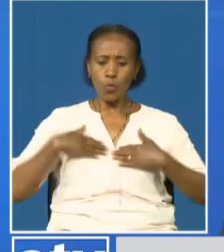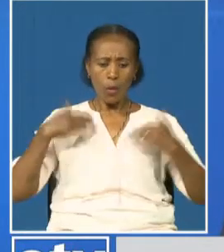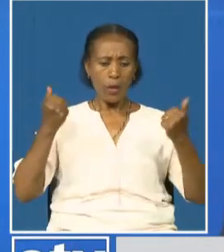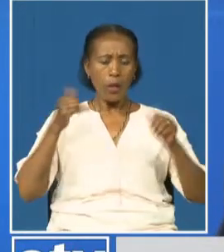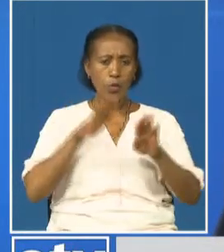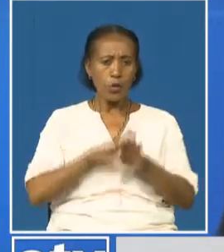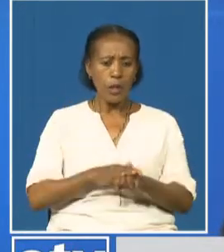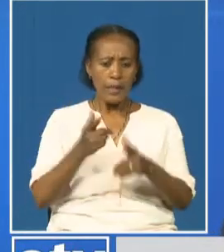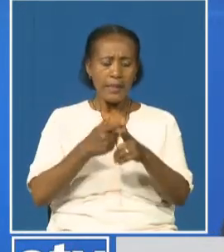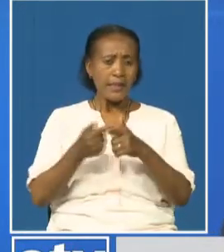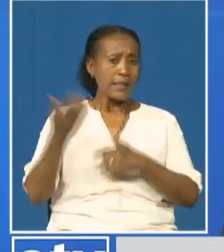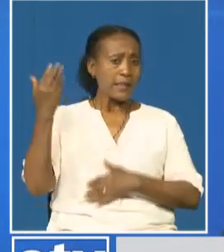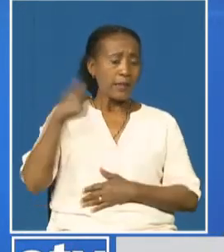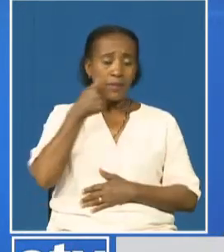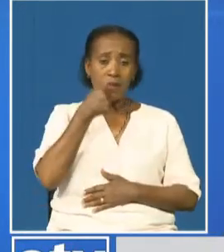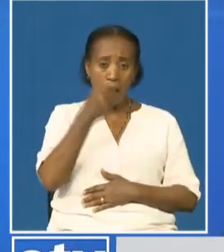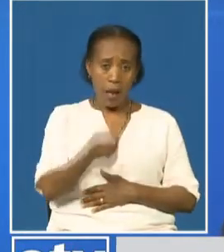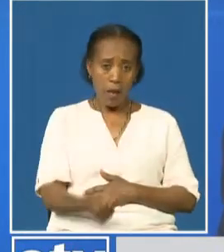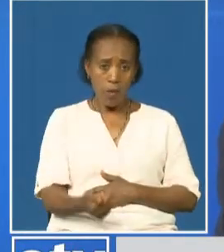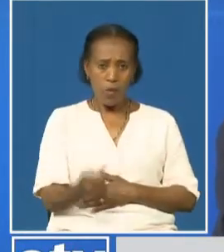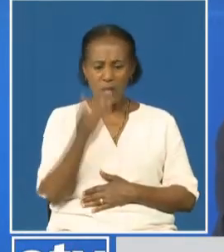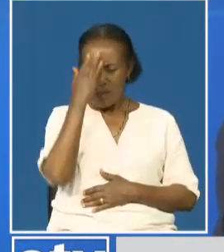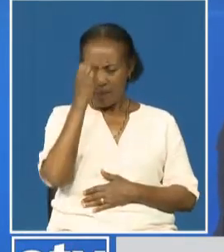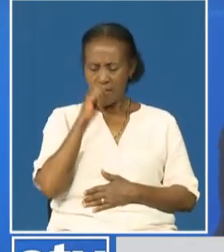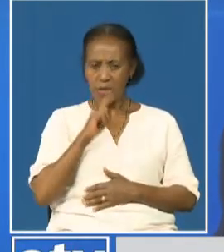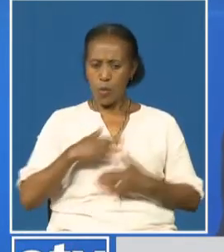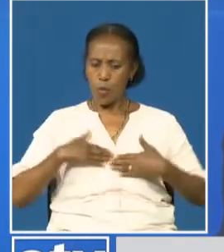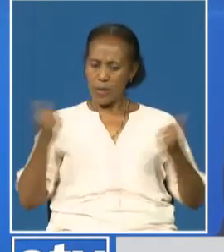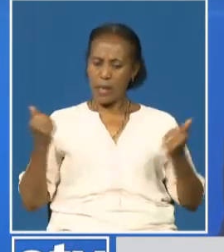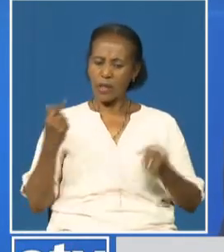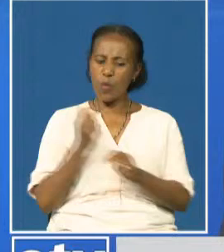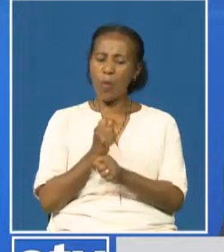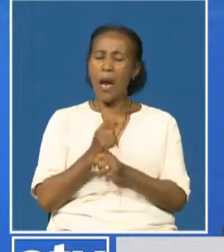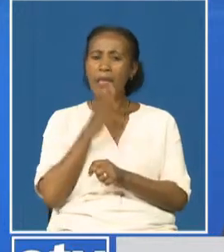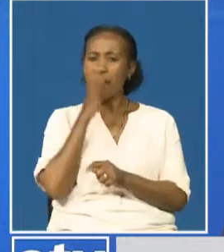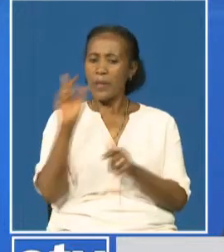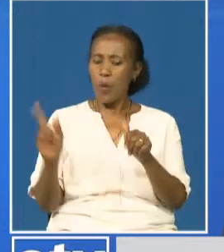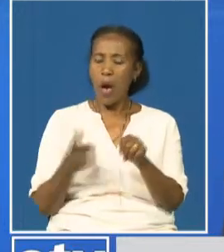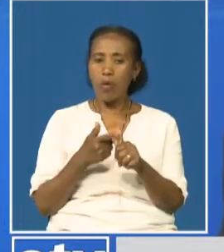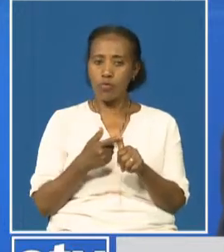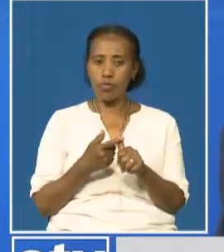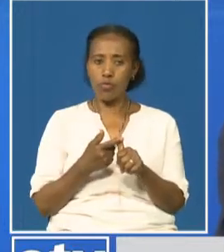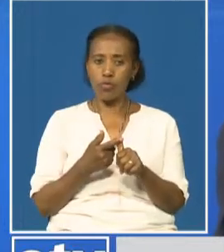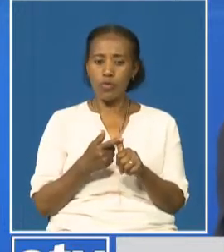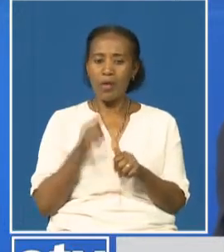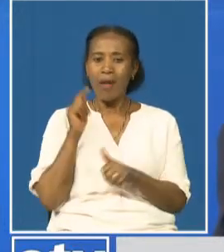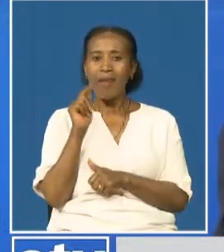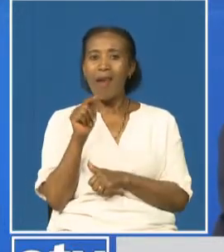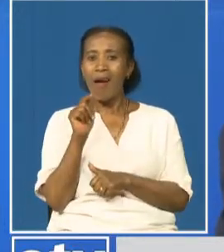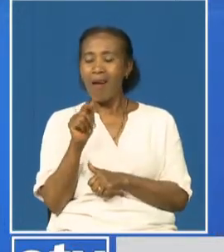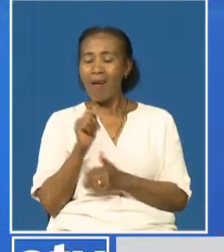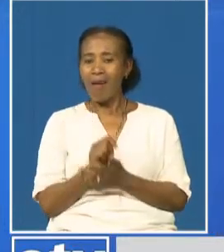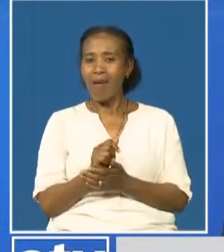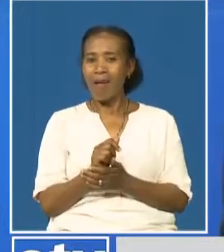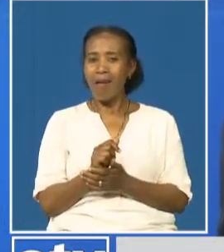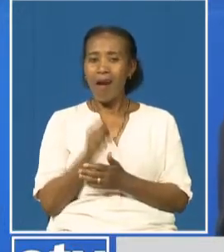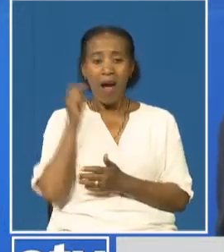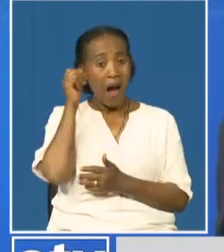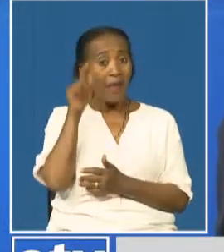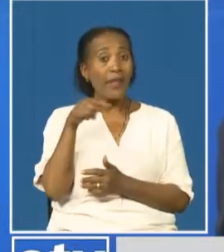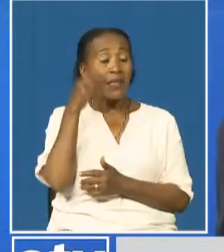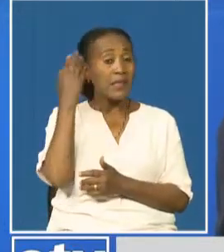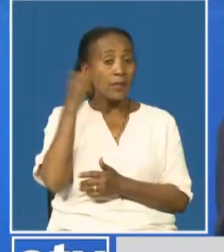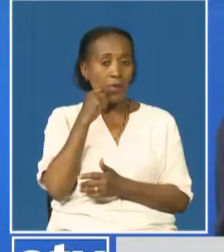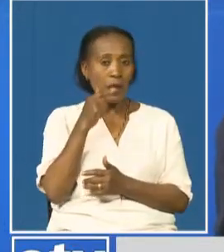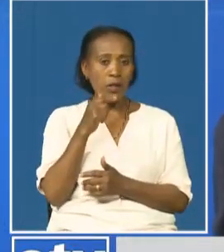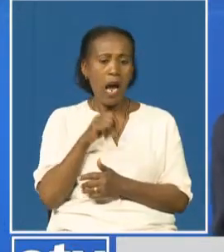ወጣቶች ላይ እንግዲህ ቀደም እንዳልነው ለምንድነው ወጣቶች የማይተገብሩት የሚለው አንዱ ያ አንተ ቀደም እንዳልከው